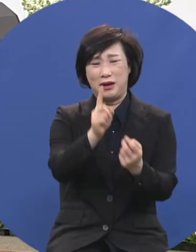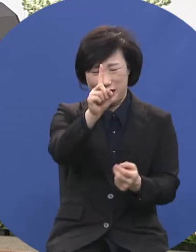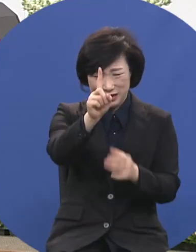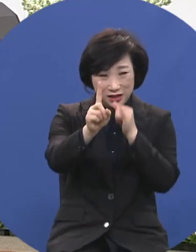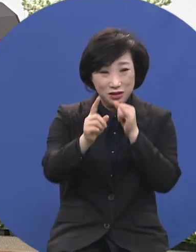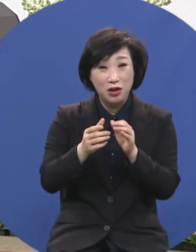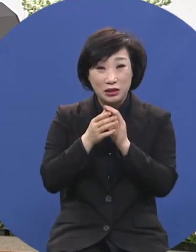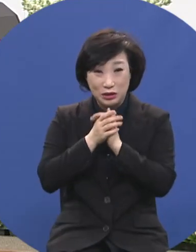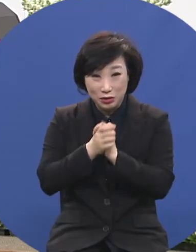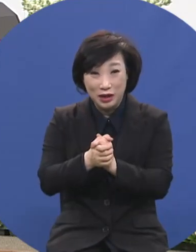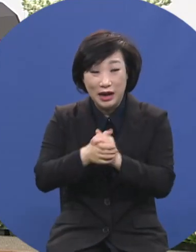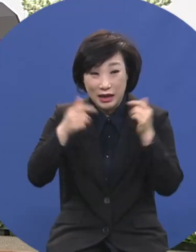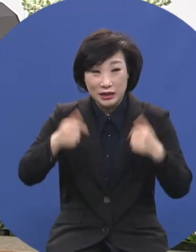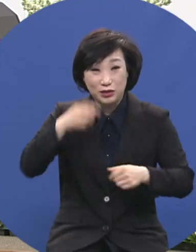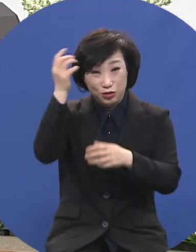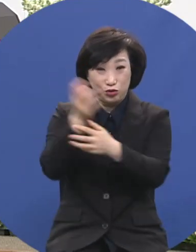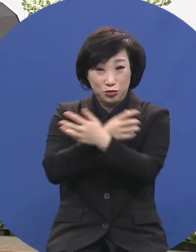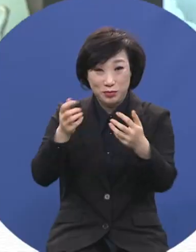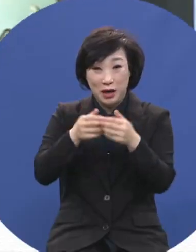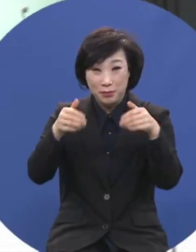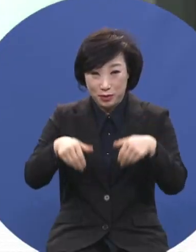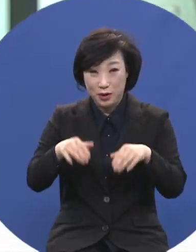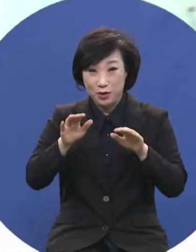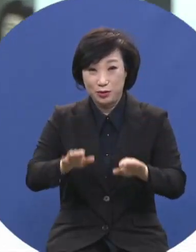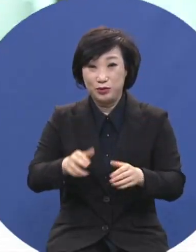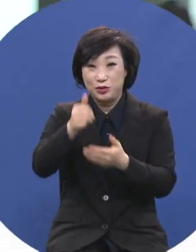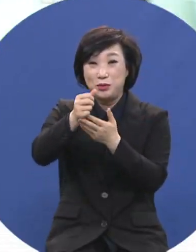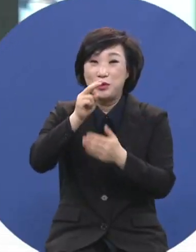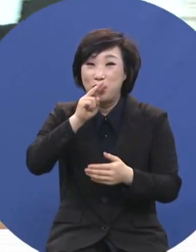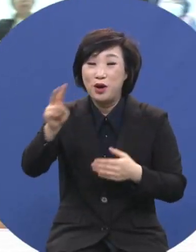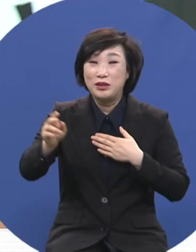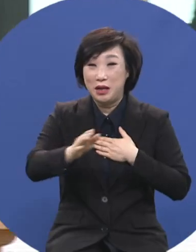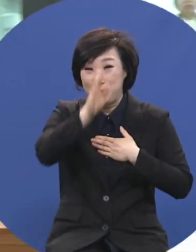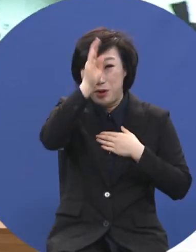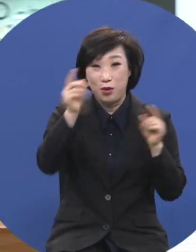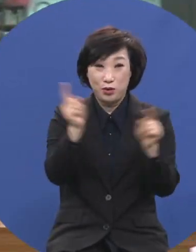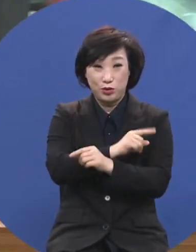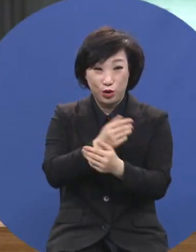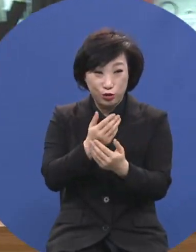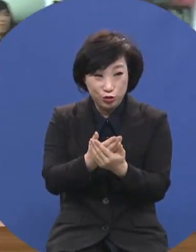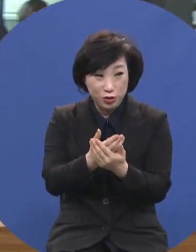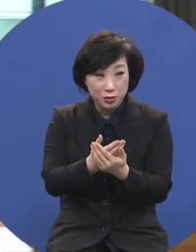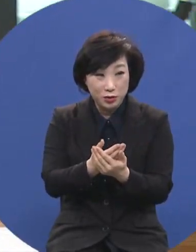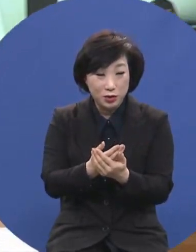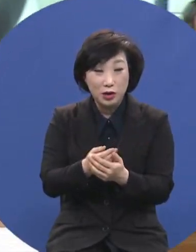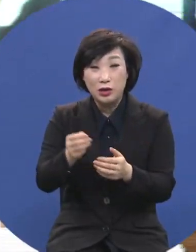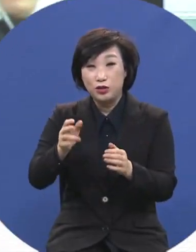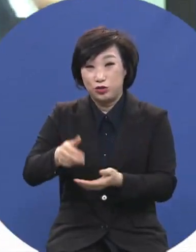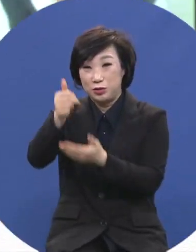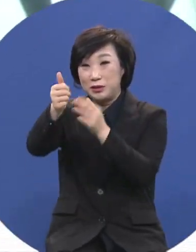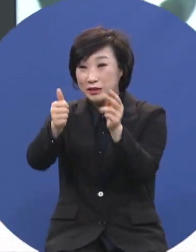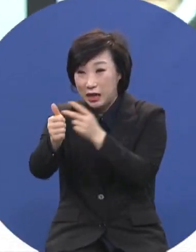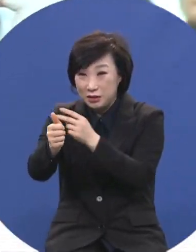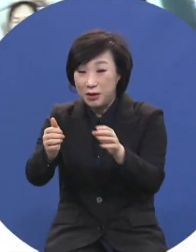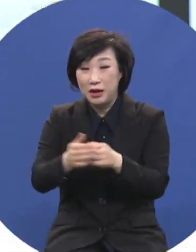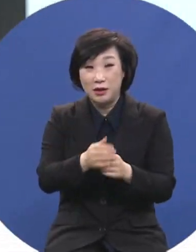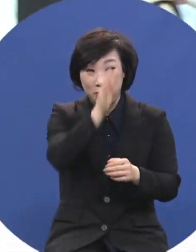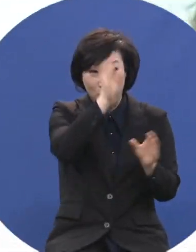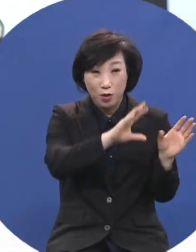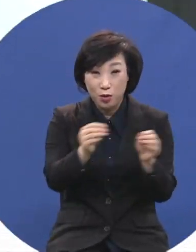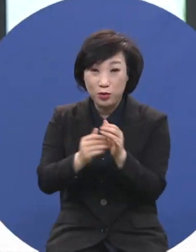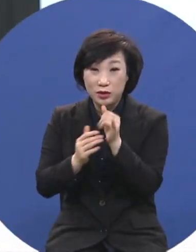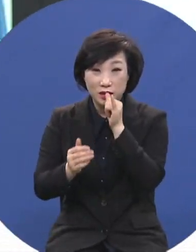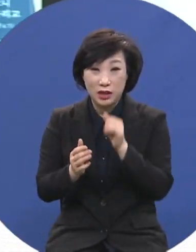항상 성령 충만해야 된다는 거. 오늘 주여 병을 고쳐주시옵소서. 채찍에 맞음으로 나음을 입었다고